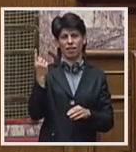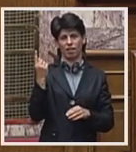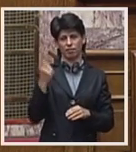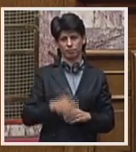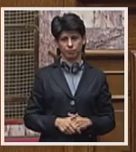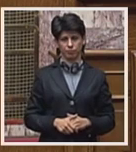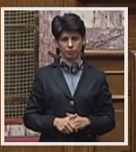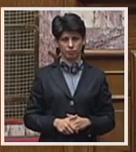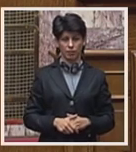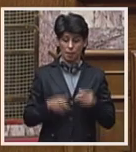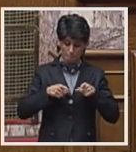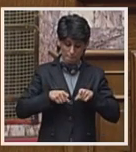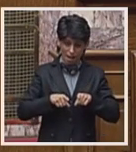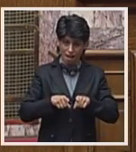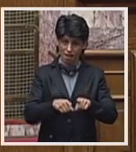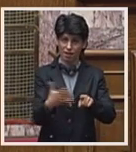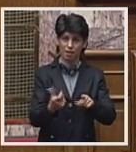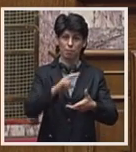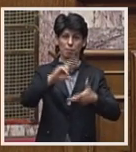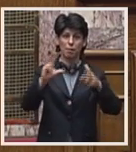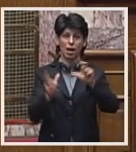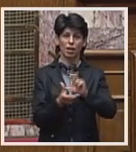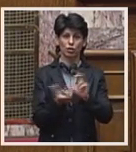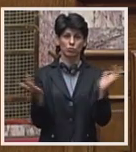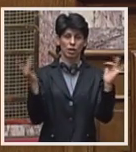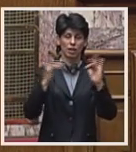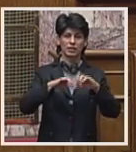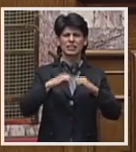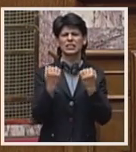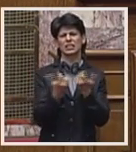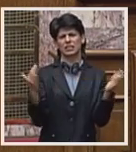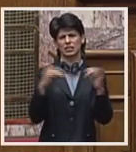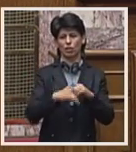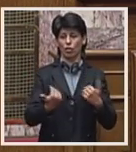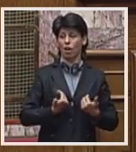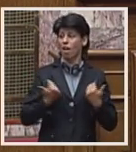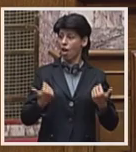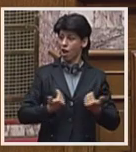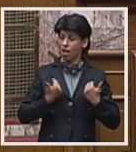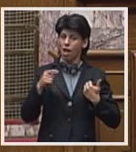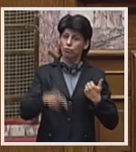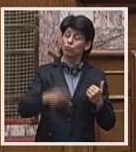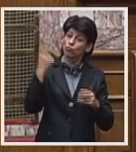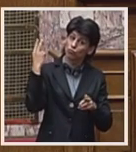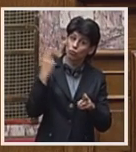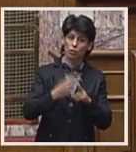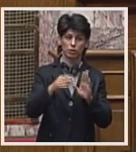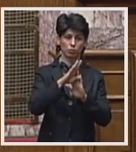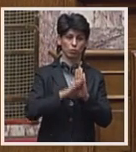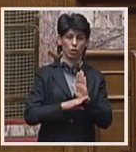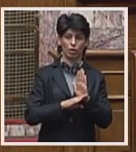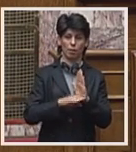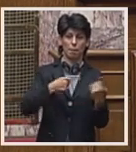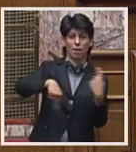Και η παράλληλη διεξαγωγή της Παγκόσμιας Συνόδου Νεολαίας, ένα από τα σημαντικότερα προγράμματα μεταξύ των